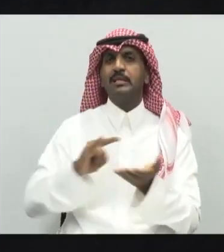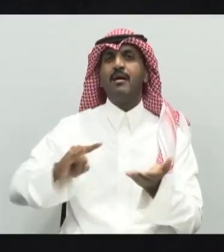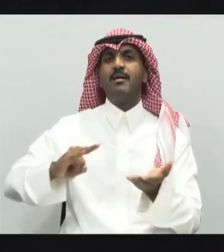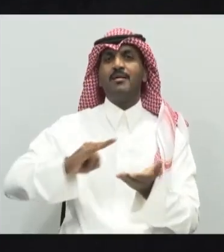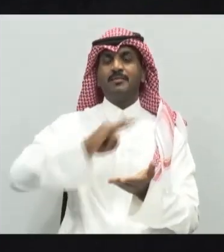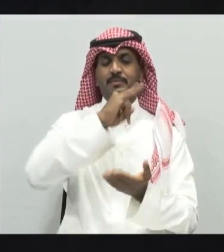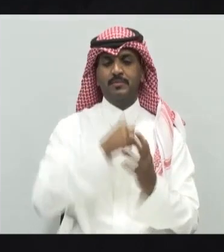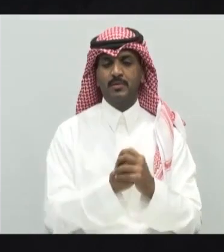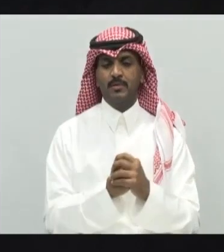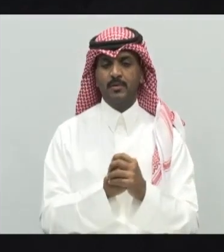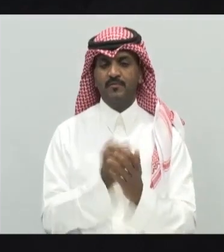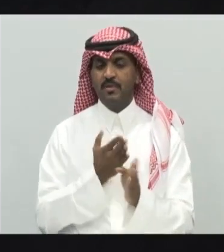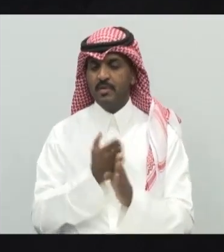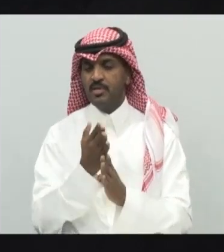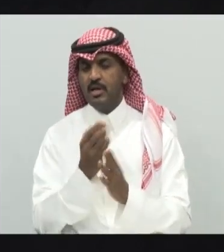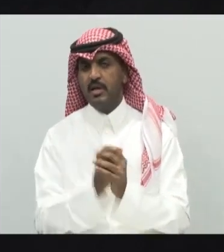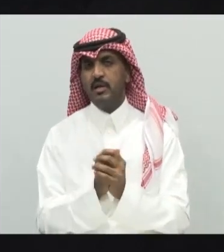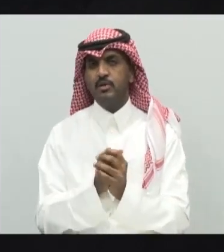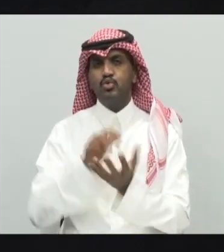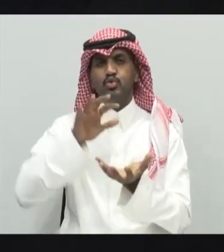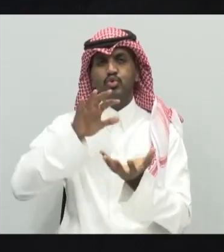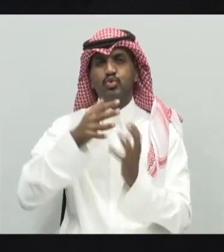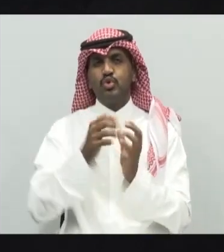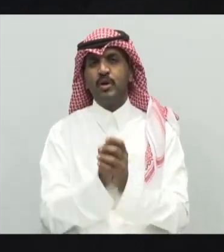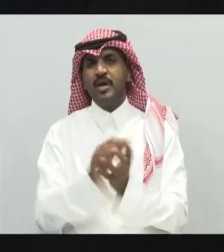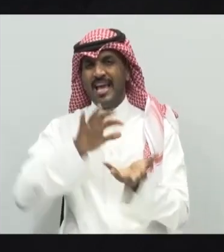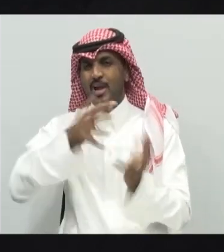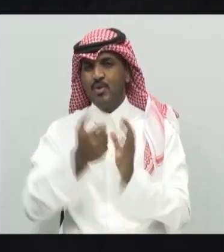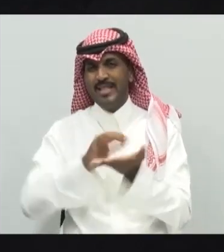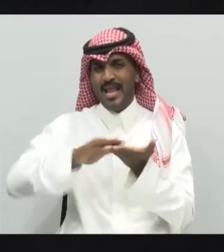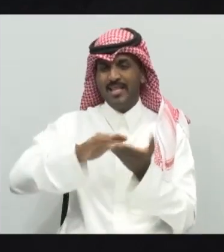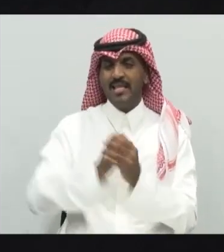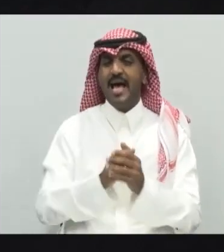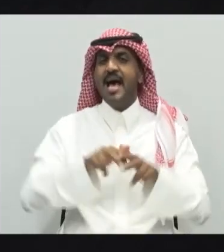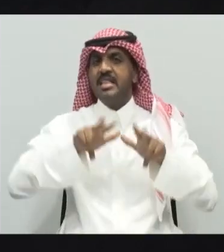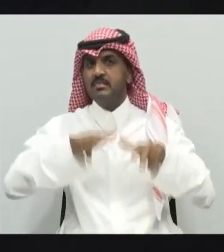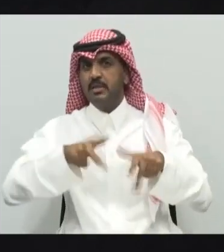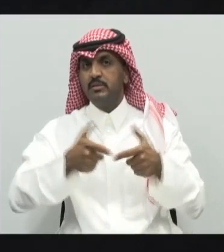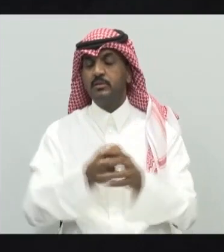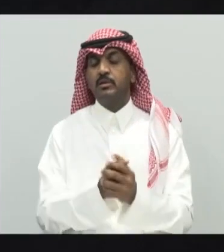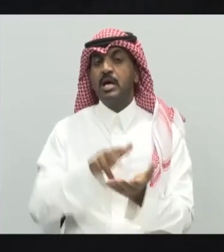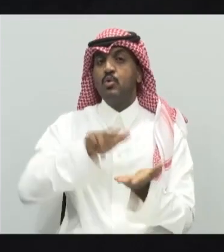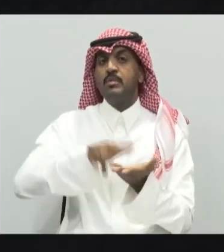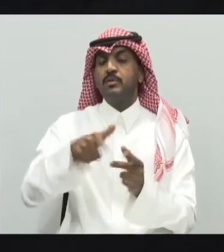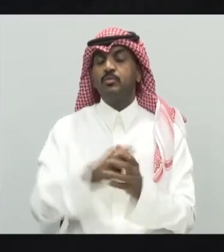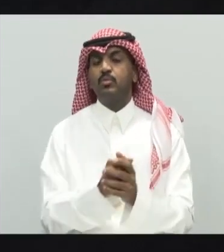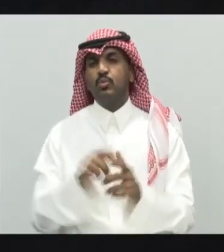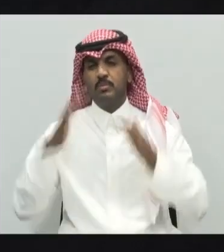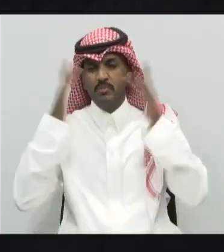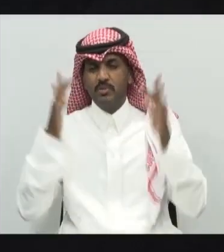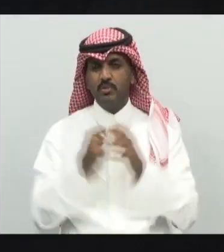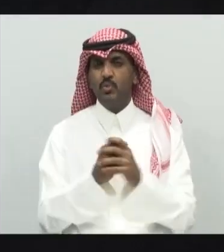ايضا في مجال الجغرافيا كرويه الارض حيث اثبت العلماء المسلمين كرويه الارض